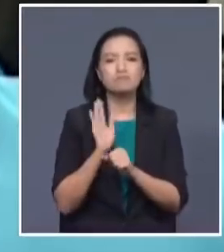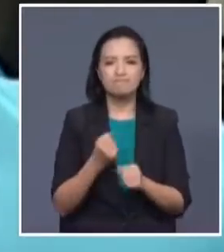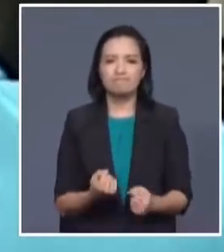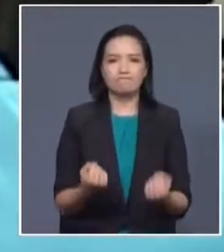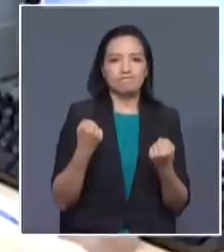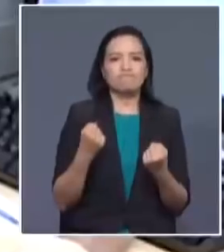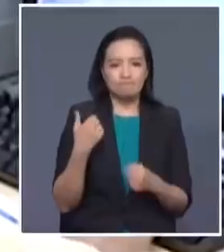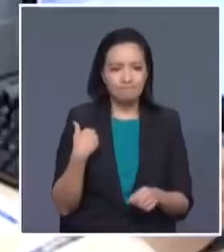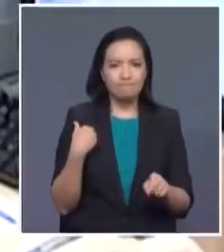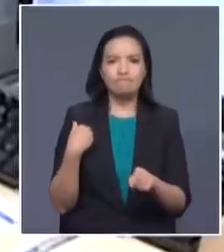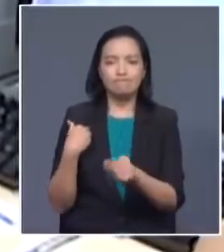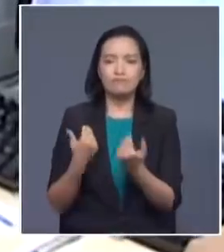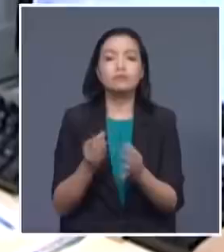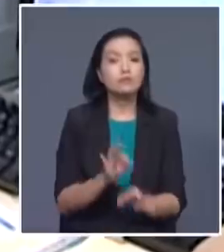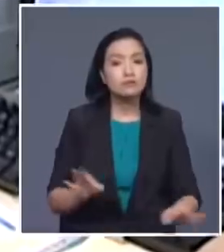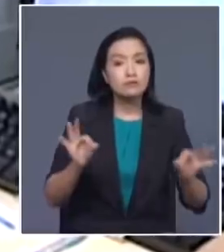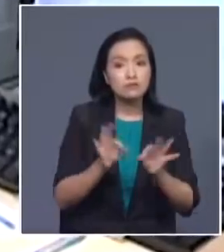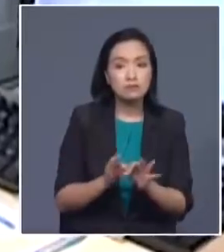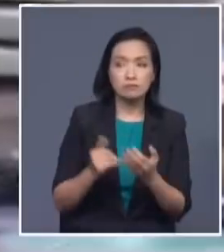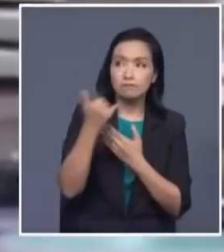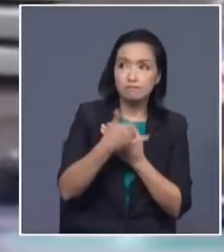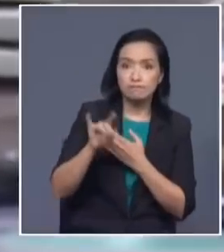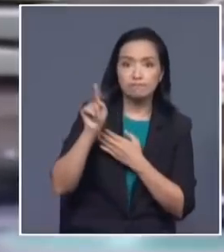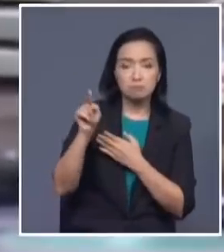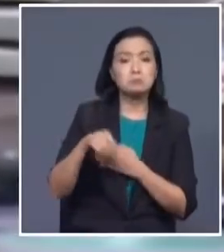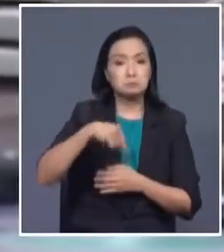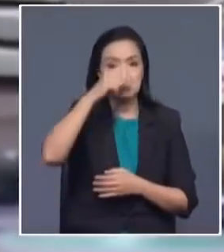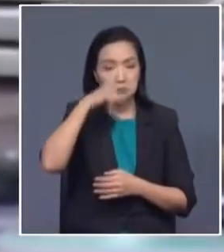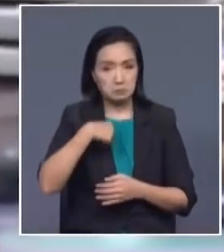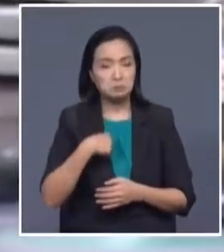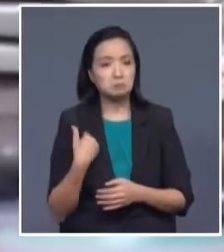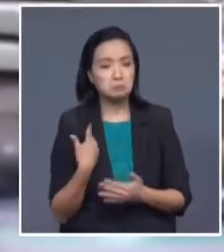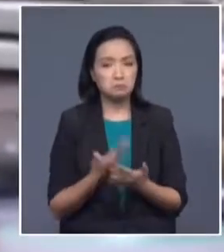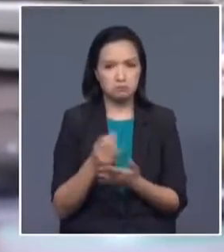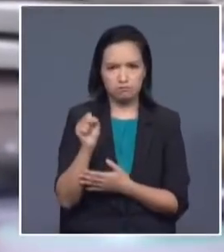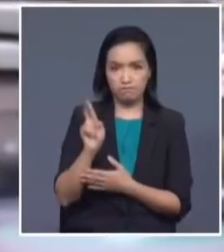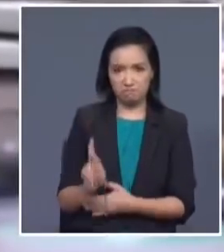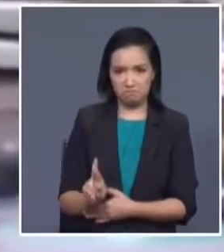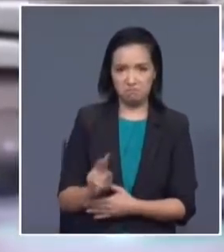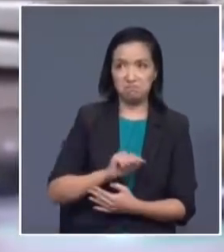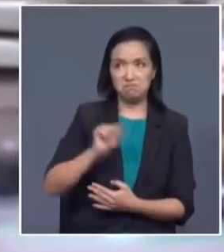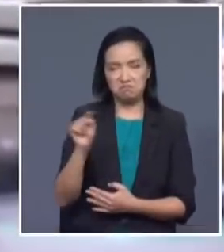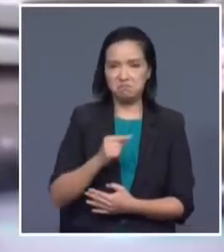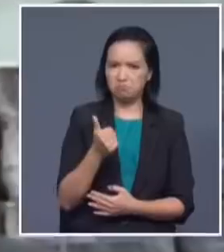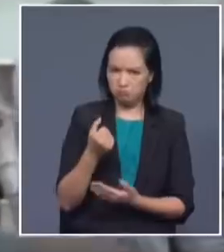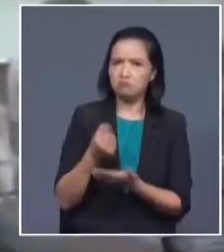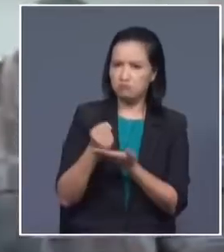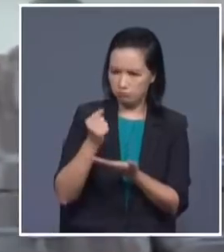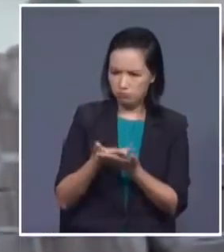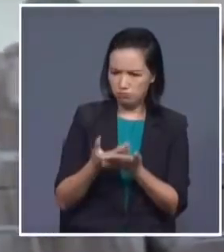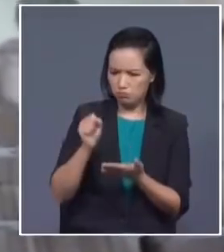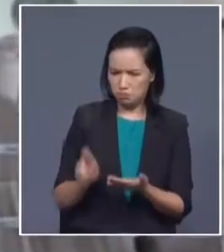แข็งในทุกภาคส่วนที่สำคัญในด้านต่างประเทศเรามีปริมาณเงินสำรองระหว่างประเทศในระดับที่สูงล่า